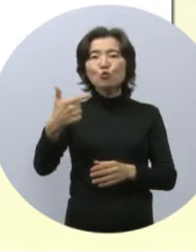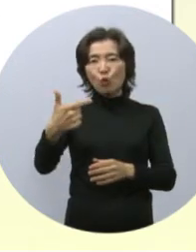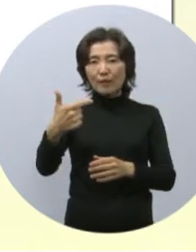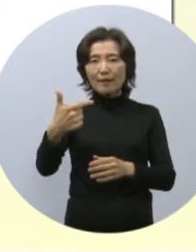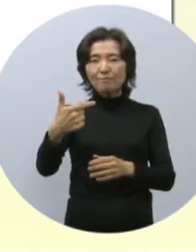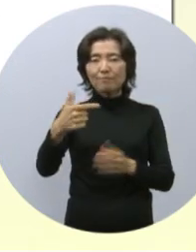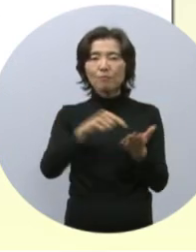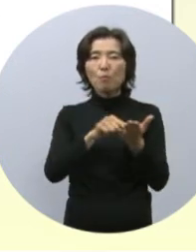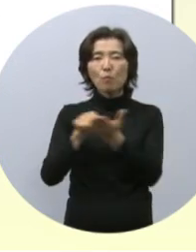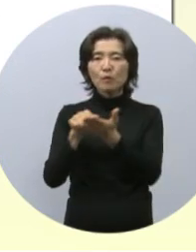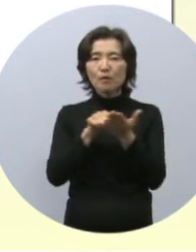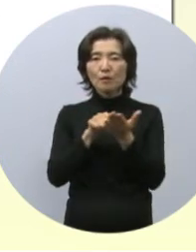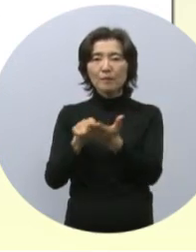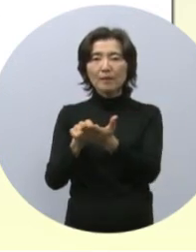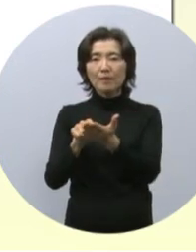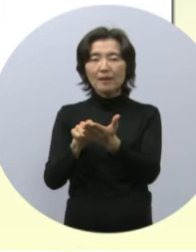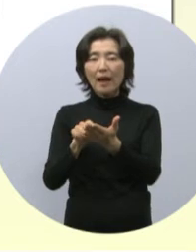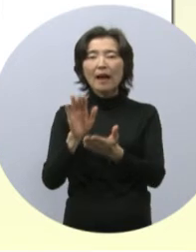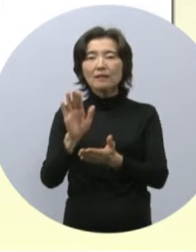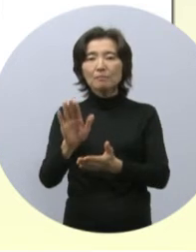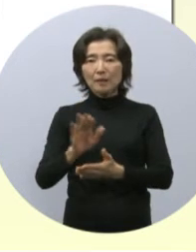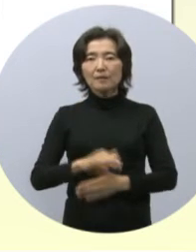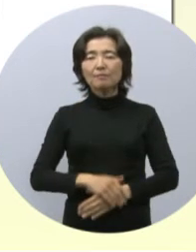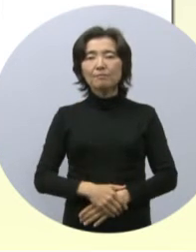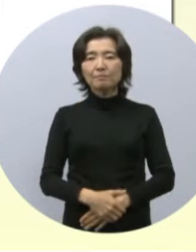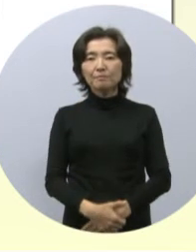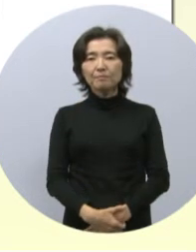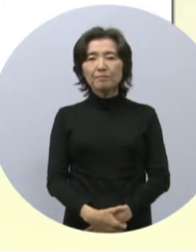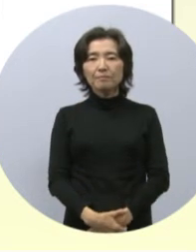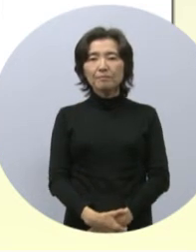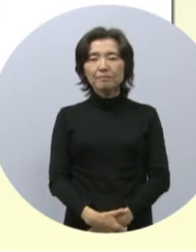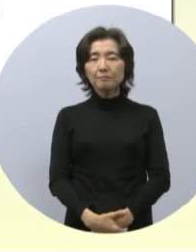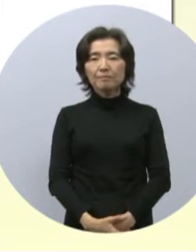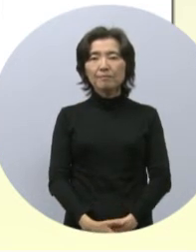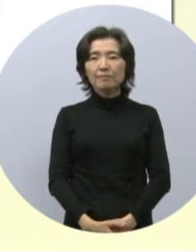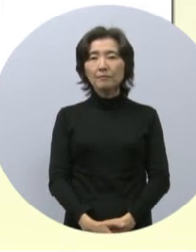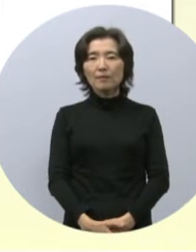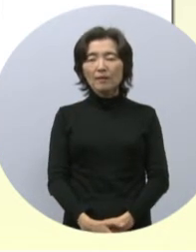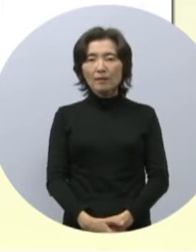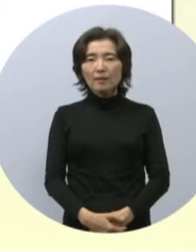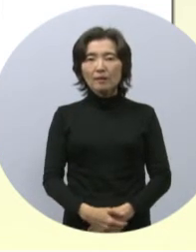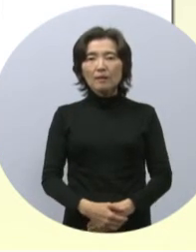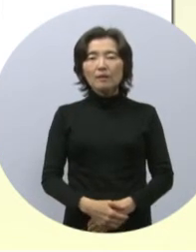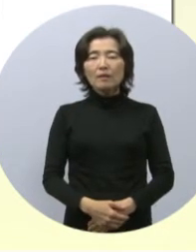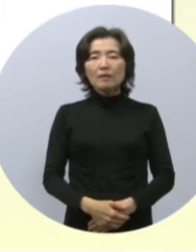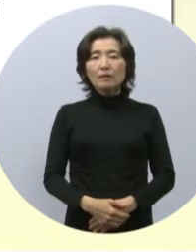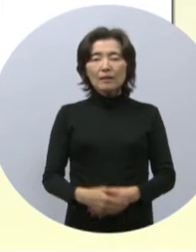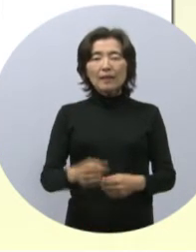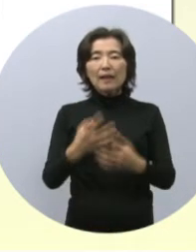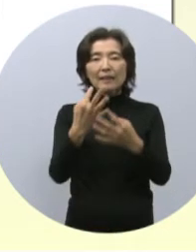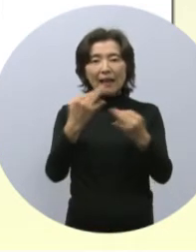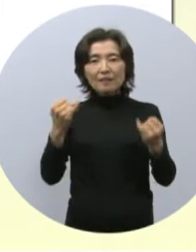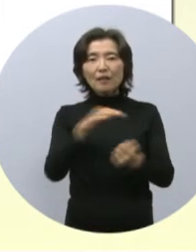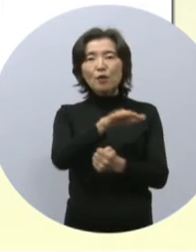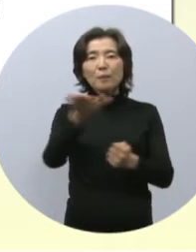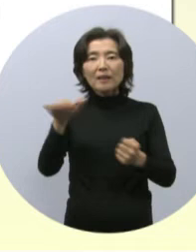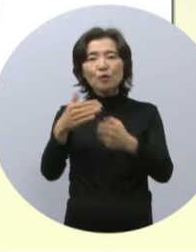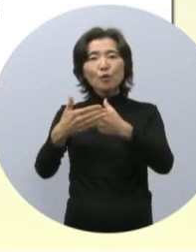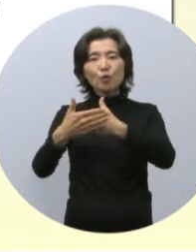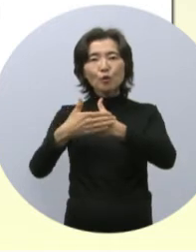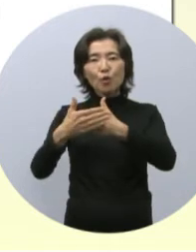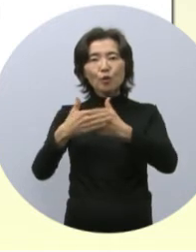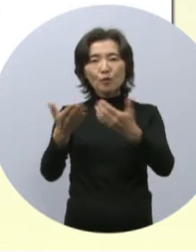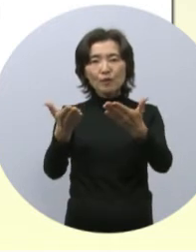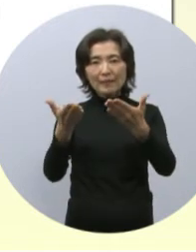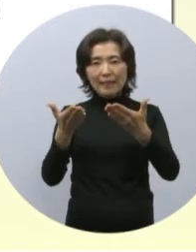の申請をいただいておるところでございます。まあ、このように多くの方のご協力の